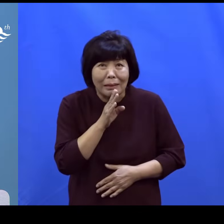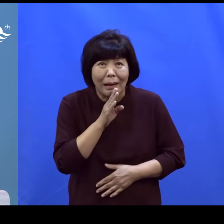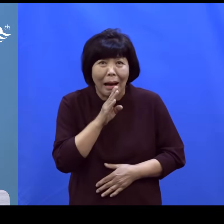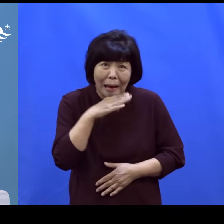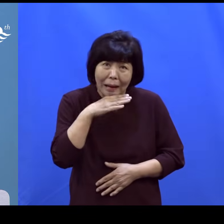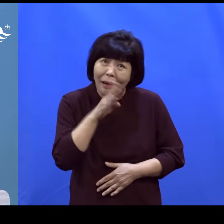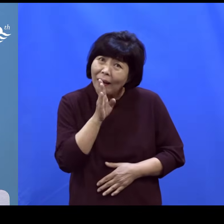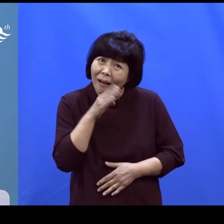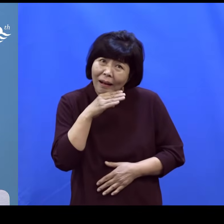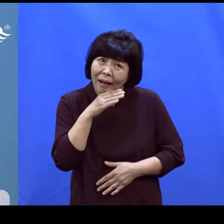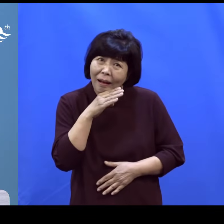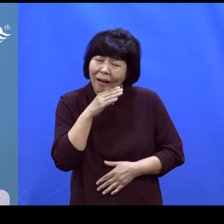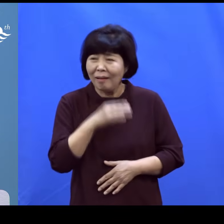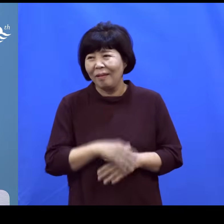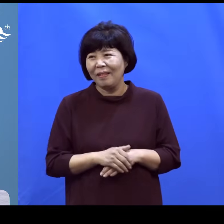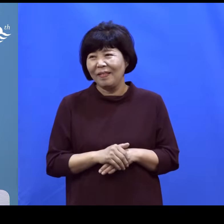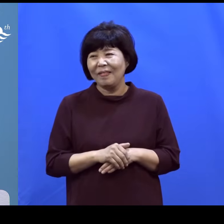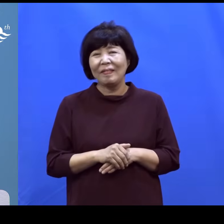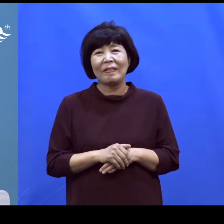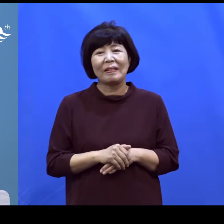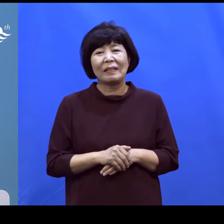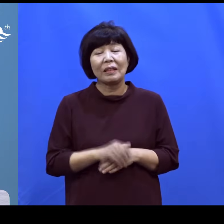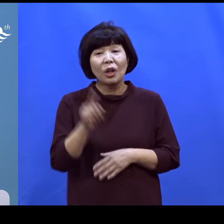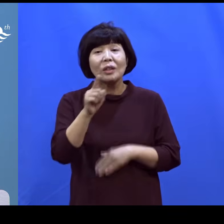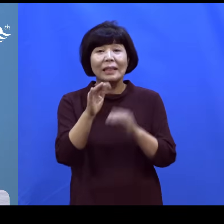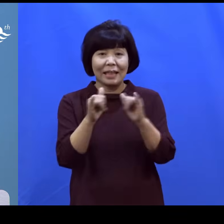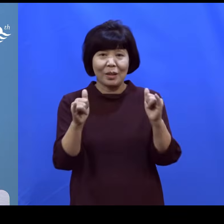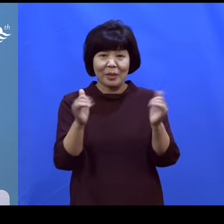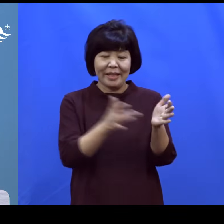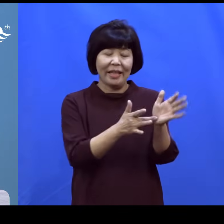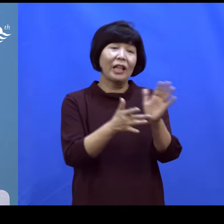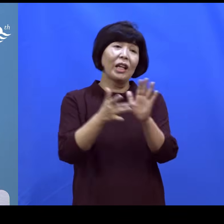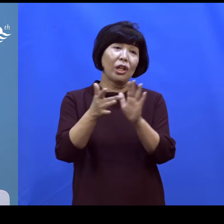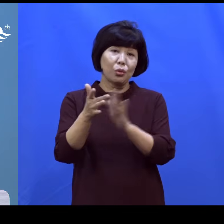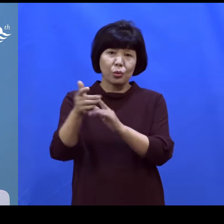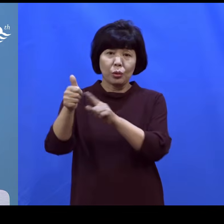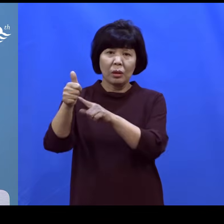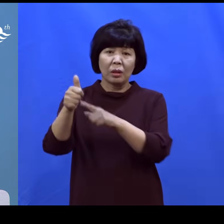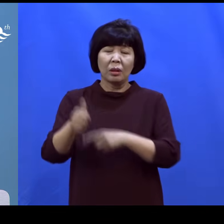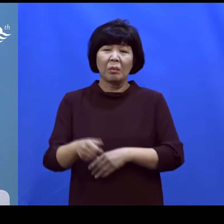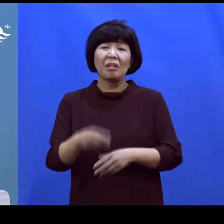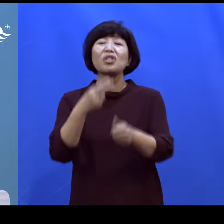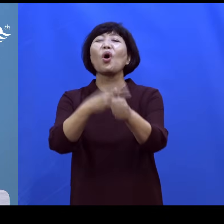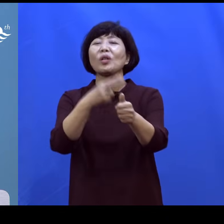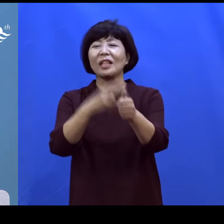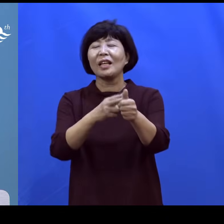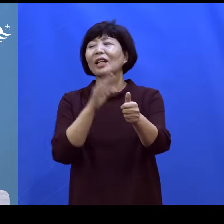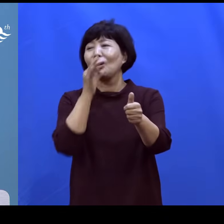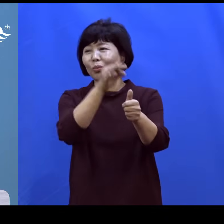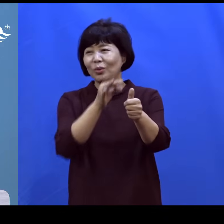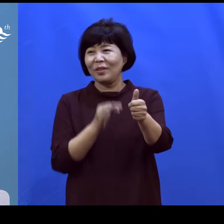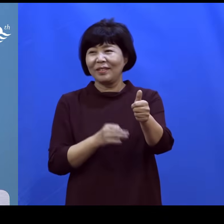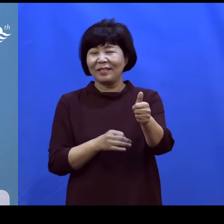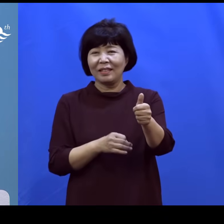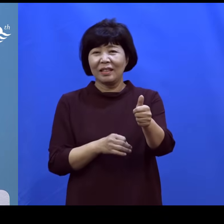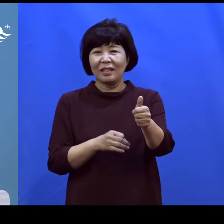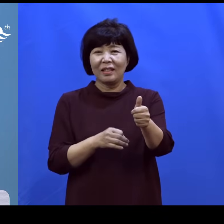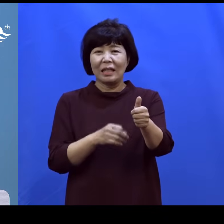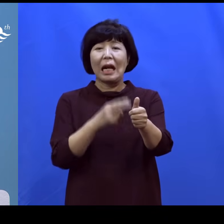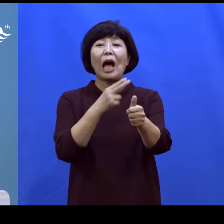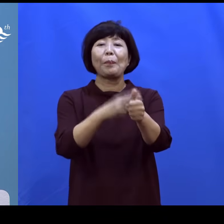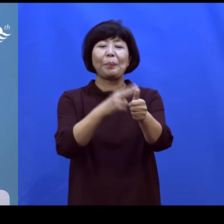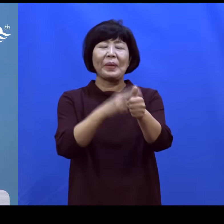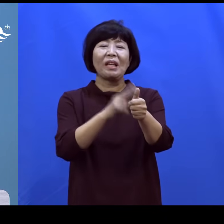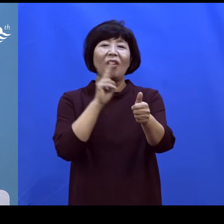끊임없는 질문이 일어납니다. 어떤 사람은 예수를 선생으로, 랍비의 한 사람으로, 지혜자의